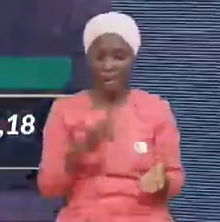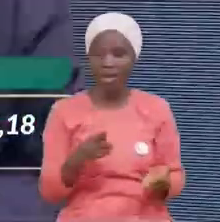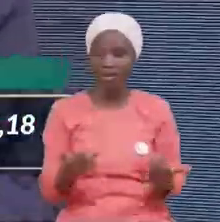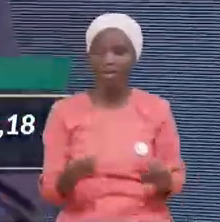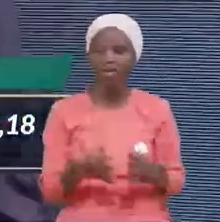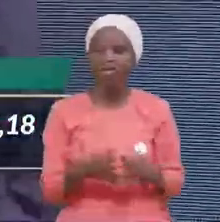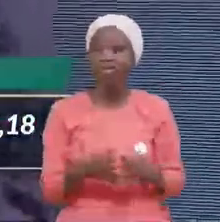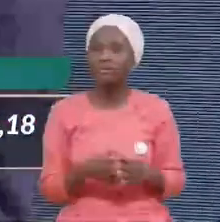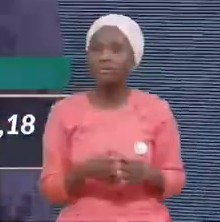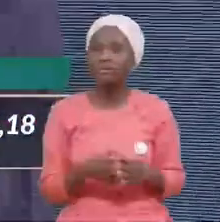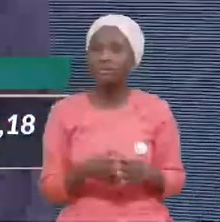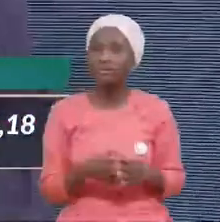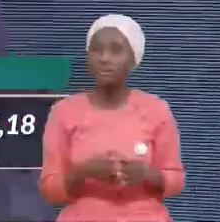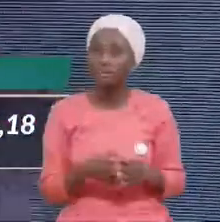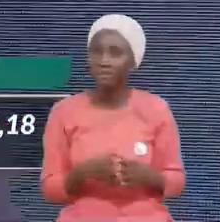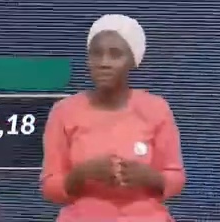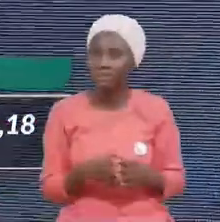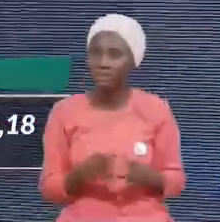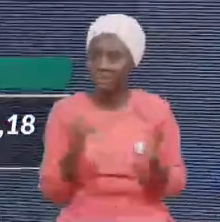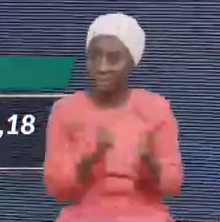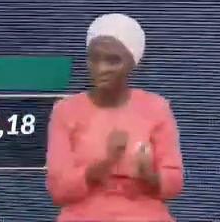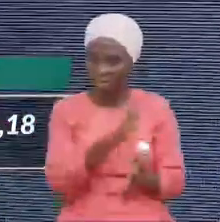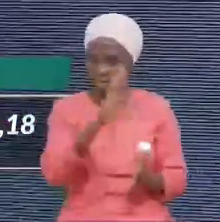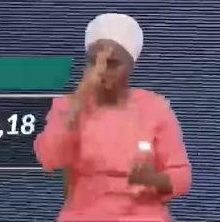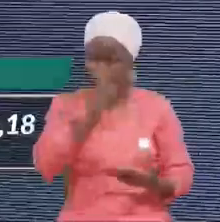Prends ton fils, qui t'est précieux,